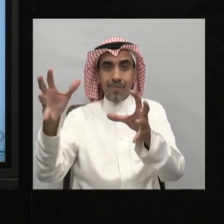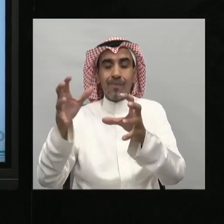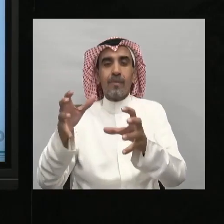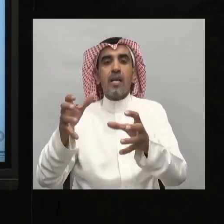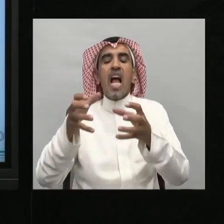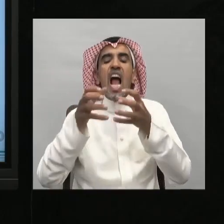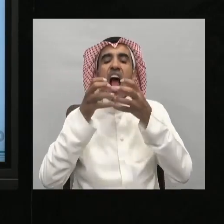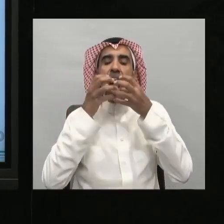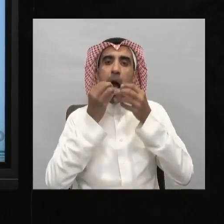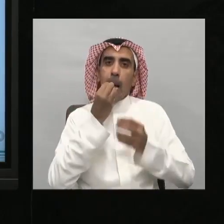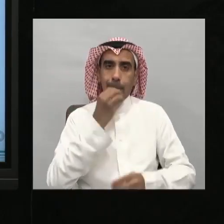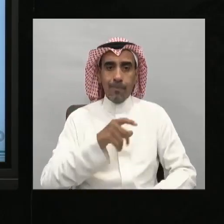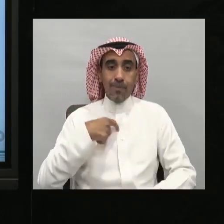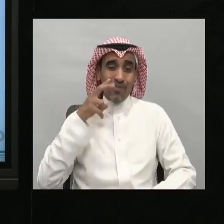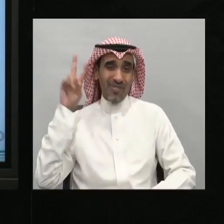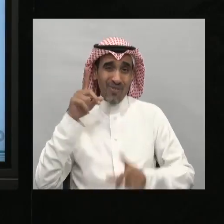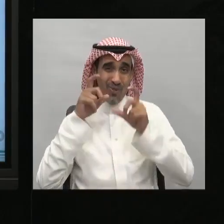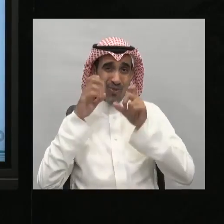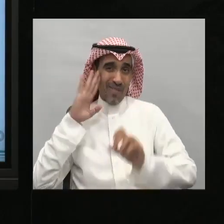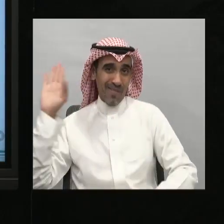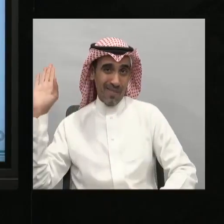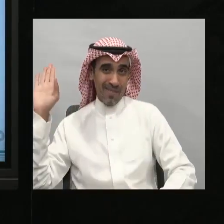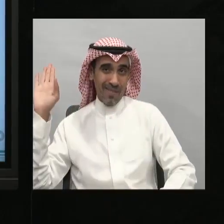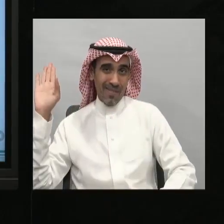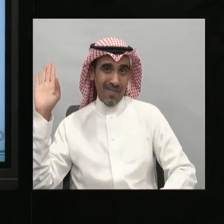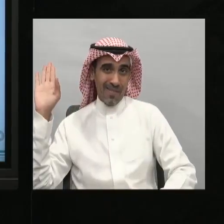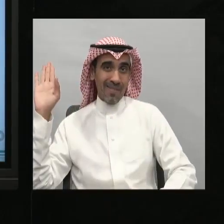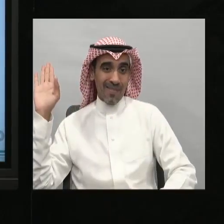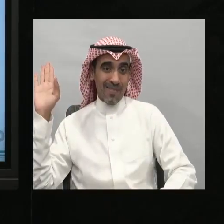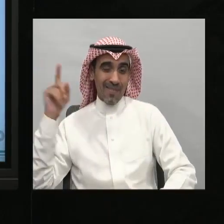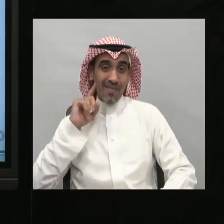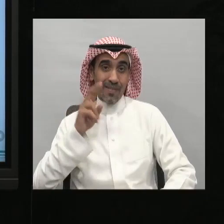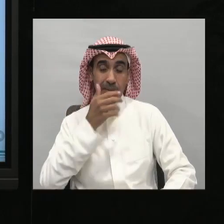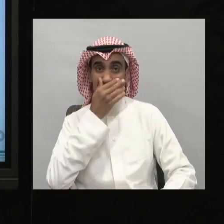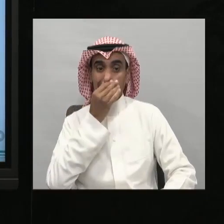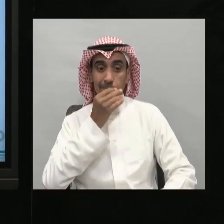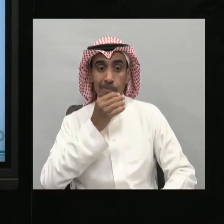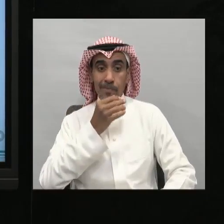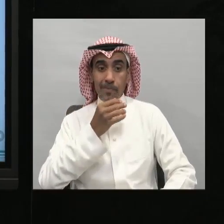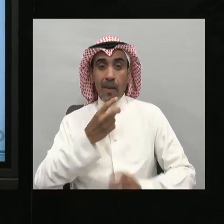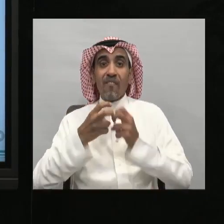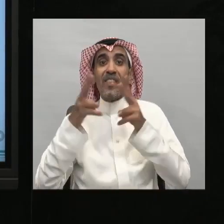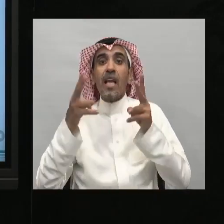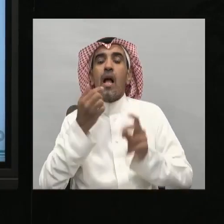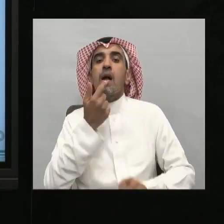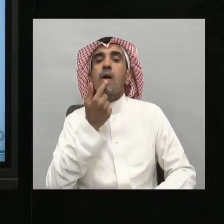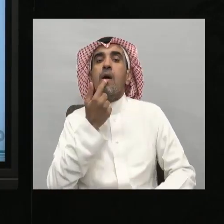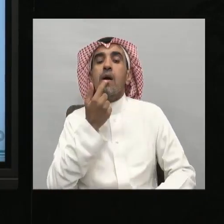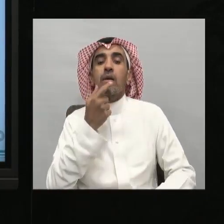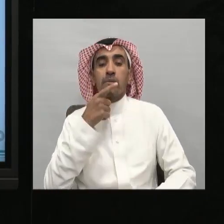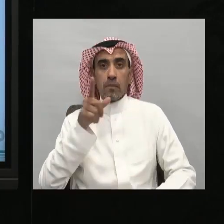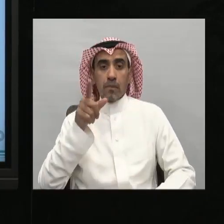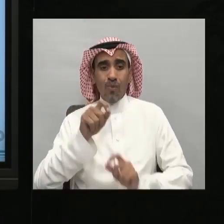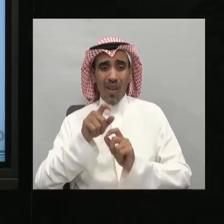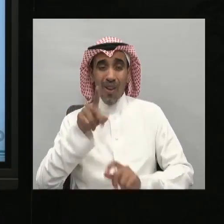الفم. لو استعرضنا هذه الصورة التي أمامنا هنا اللوامس كما نلاحظ وهنا فتحة ماذا؟ الفم. ولكن لاحظ